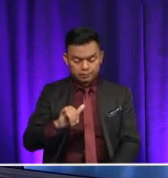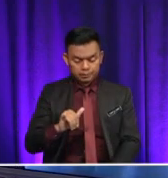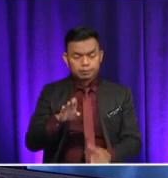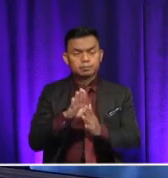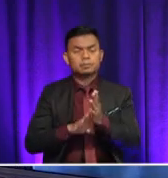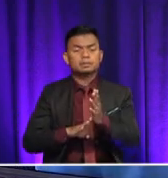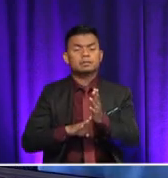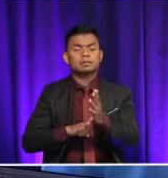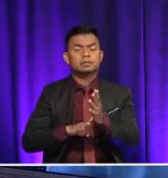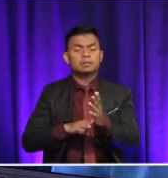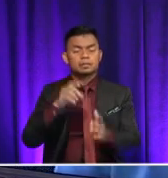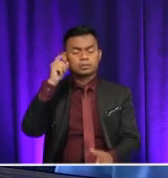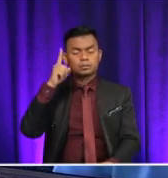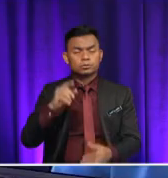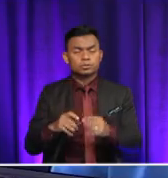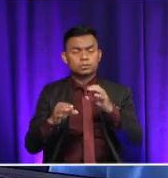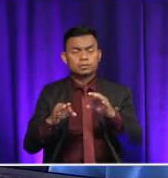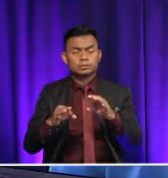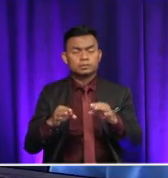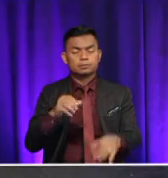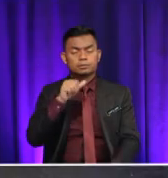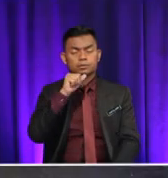simbol-simbol bagi lukisan pepaya